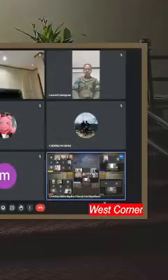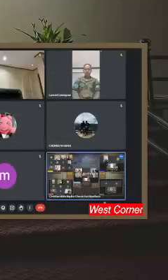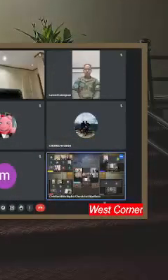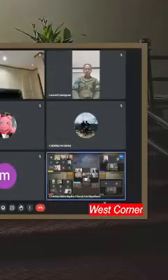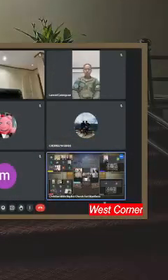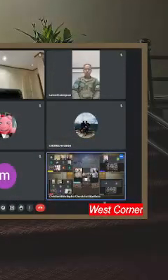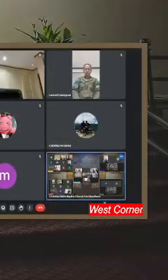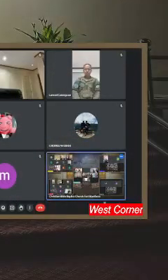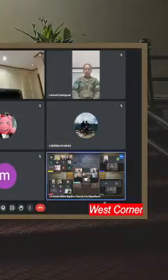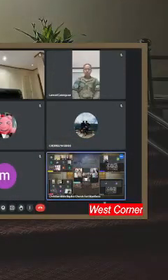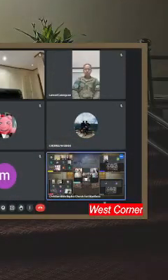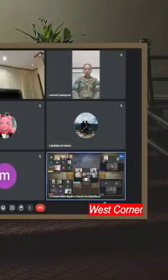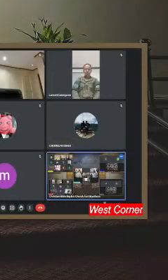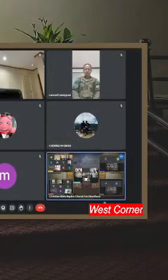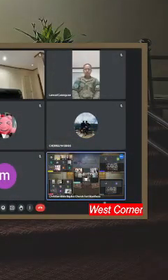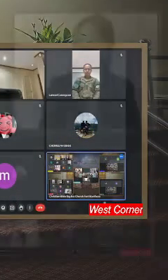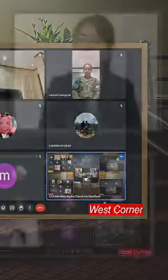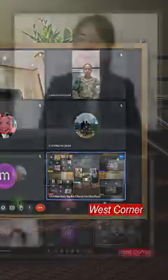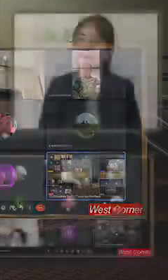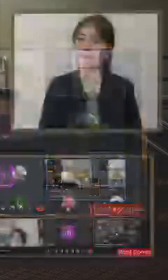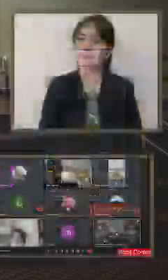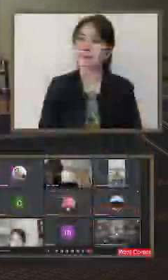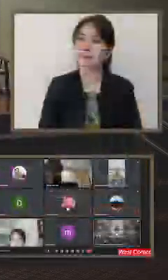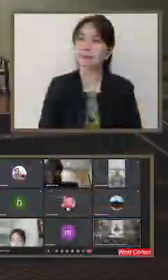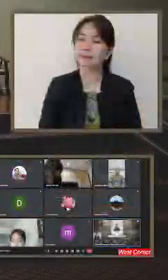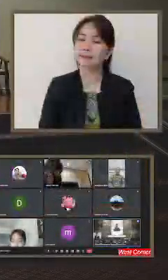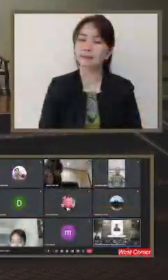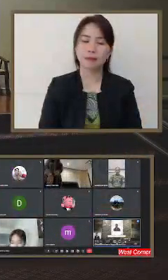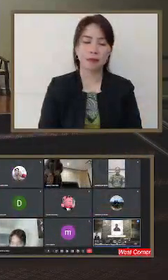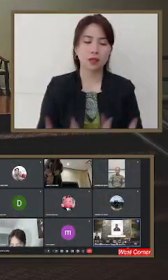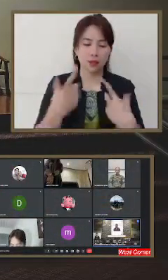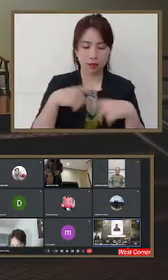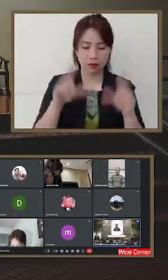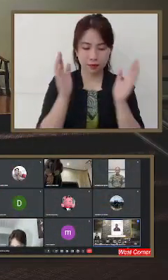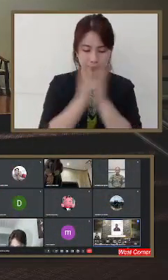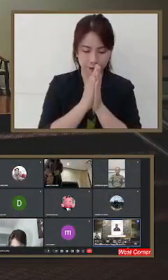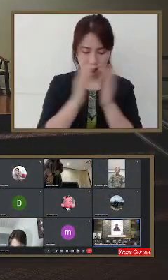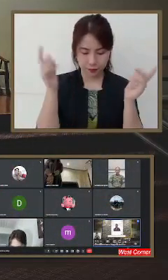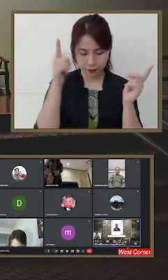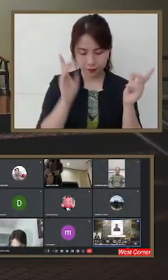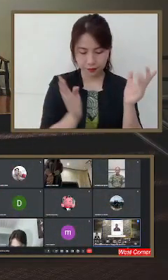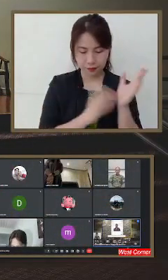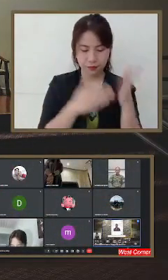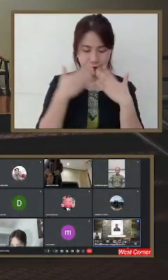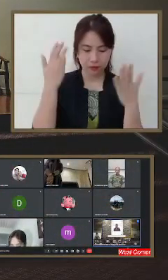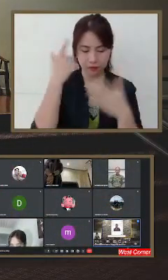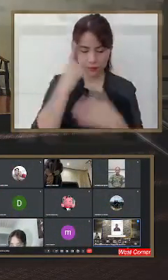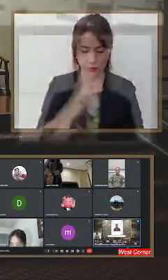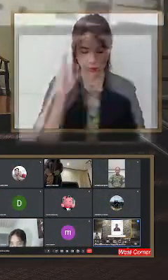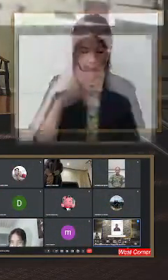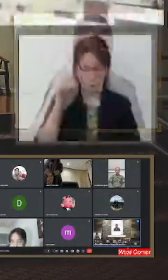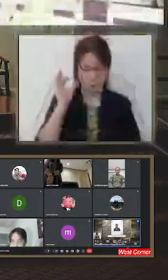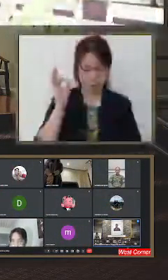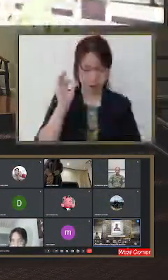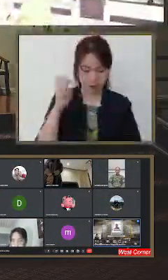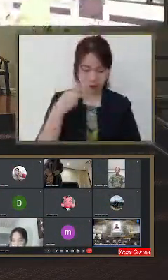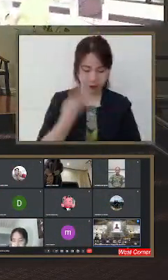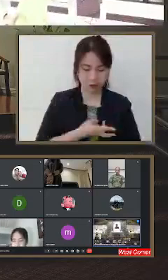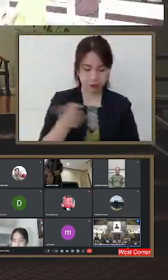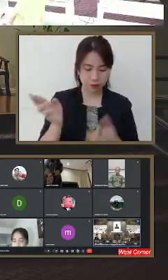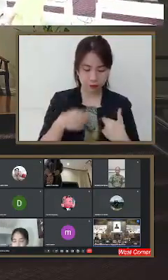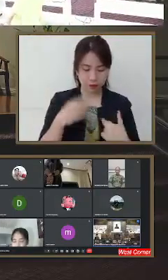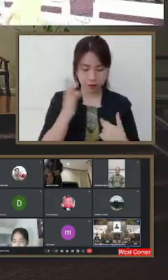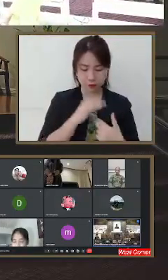manalangin dilang Diyos makapangyarihan po sa lahat salamat po sa mensahe napakinggan po ninyo namin Panginoon salamat po sa inyo pong